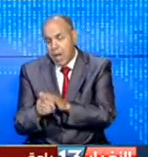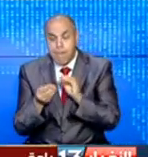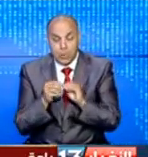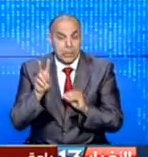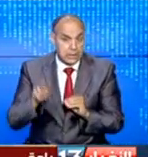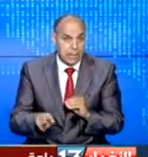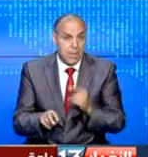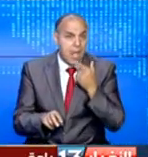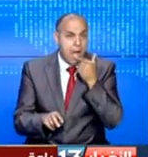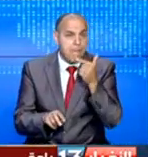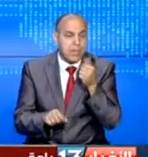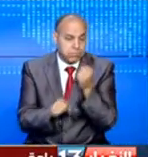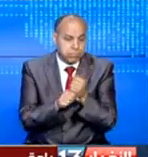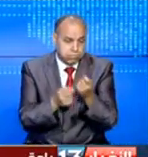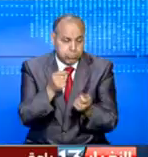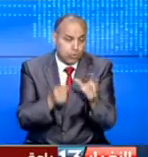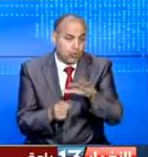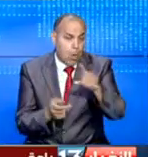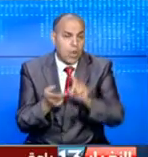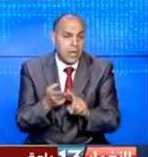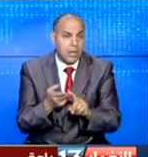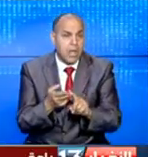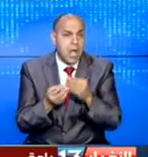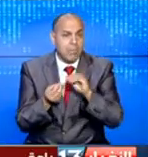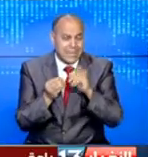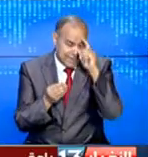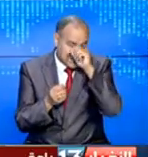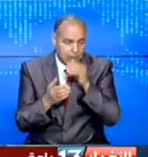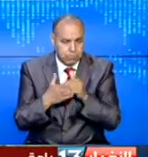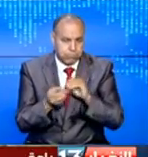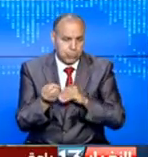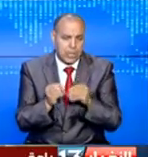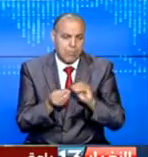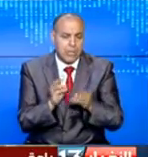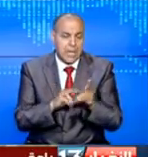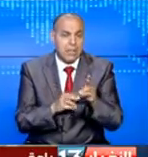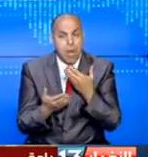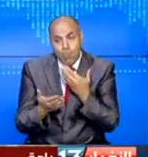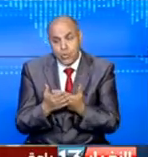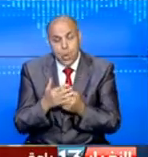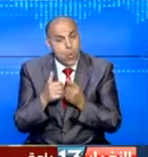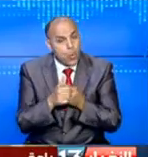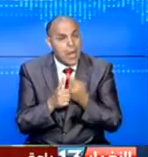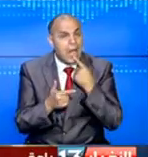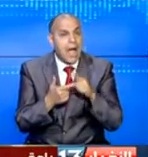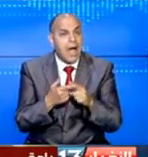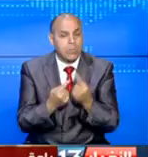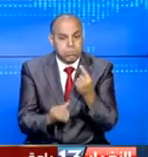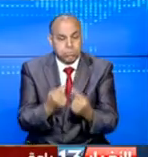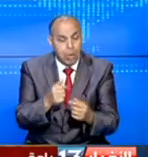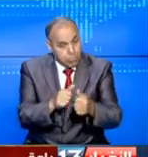حسب عدد من تجار الحب في الجهه قد تزيد من تعميق الازمه رغم كل المؤشرات الاوليه لاصابه